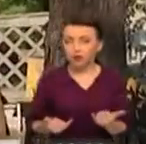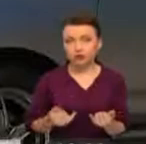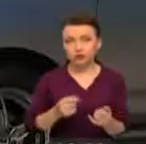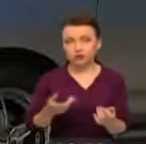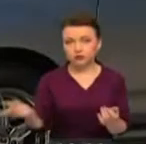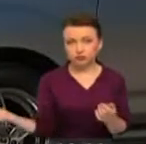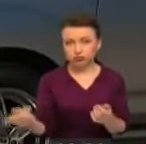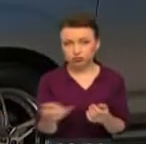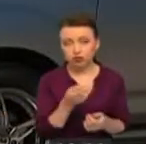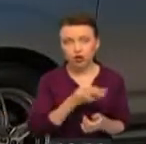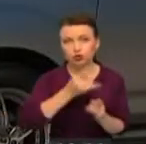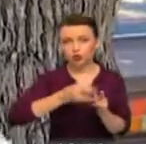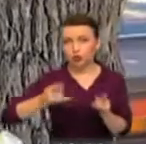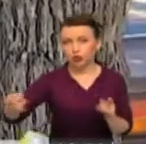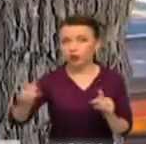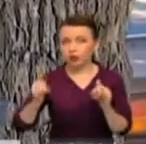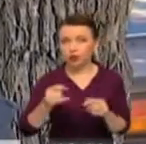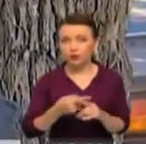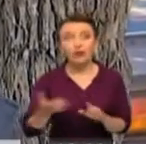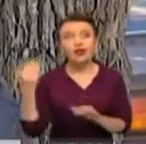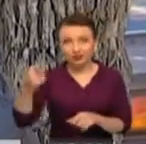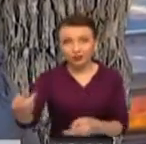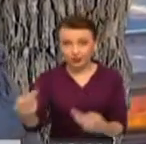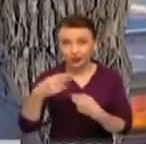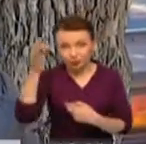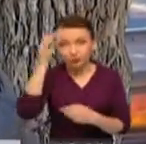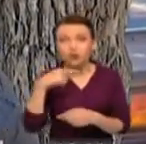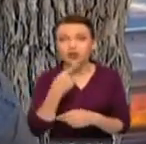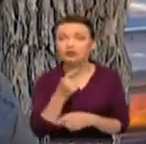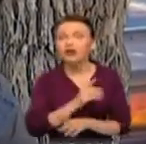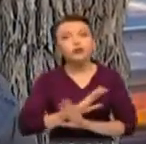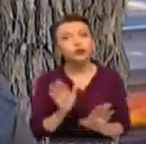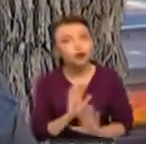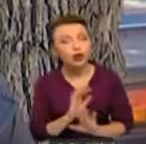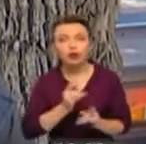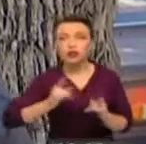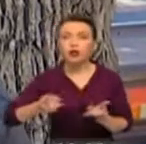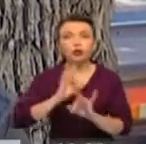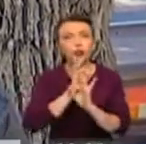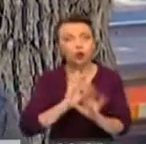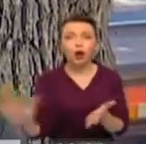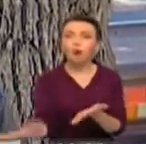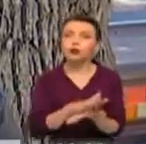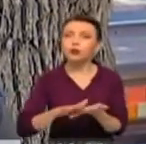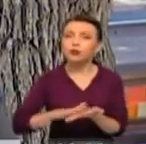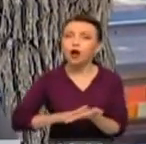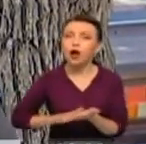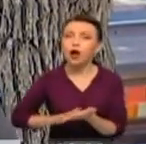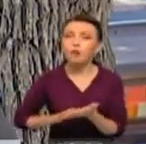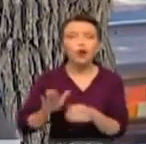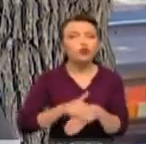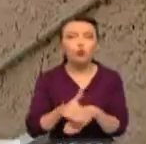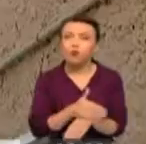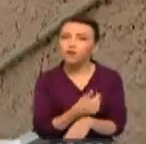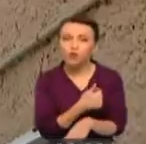вимальовується стоянка для автівок. Коли ви прошлий раз приїжджали, нас вже завірили, да, сказали, ні, ніякої автостоянки ми прибираємо для